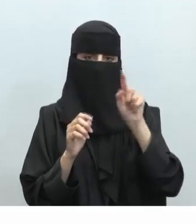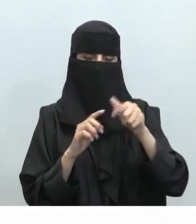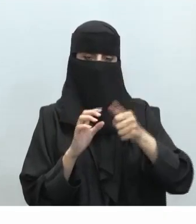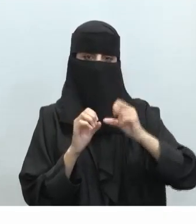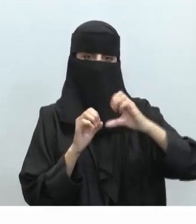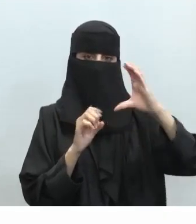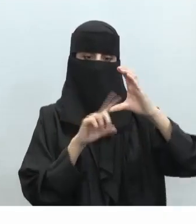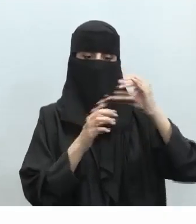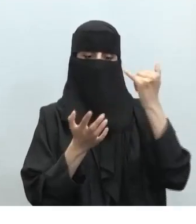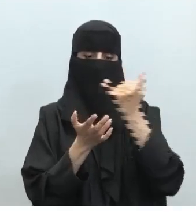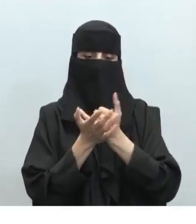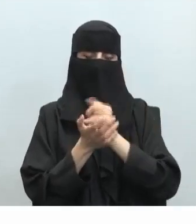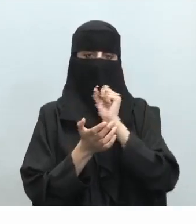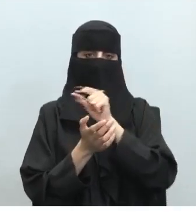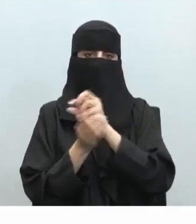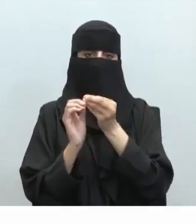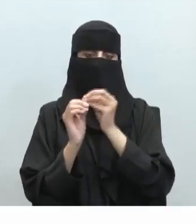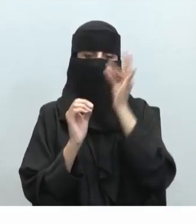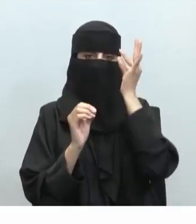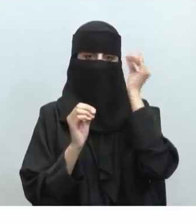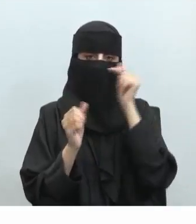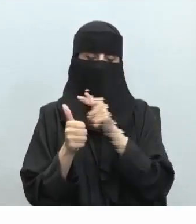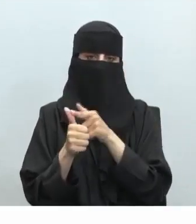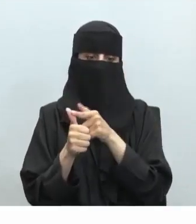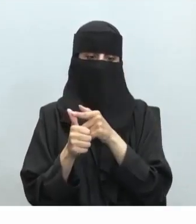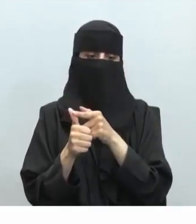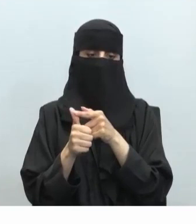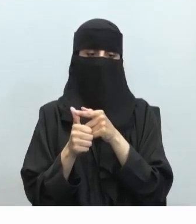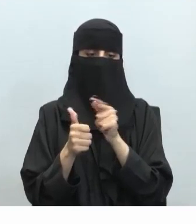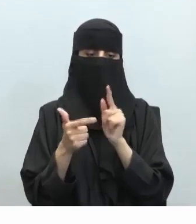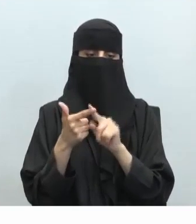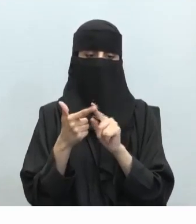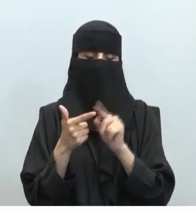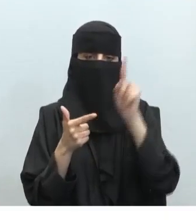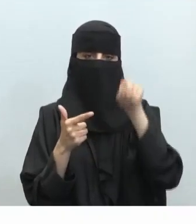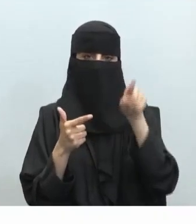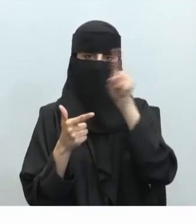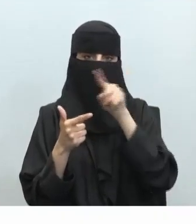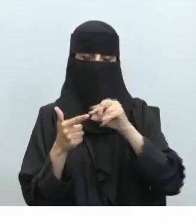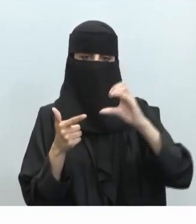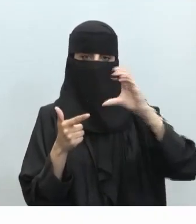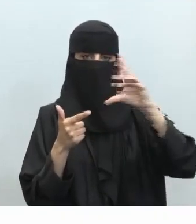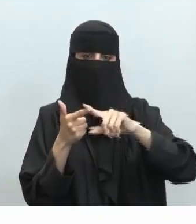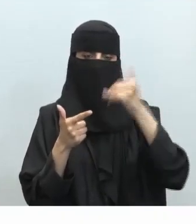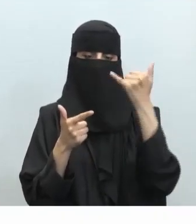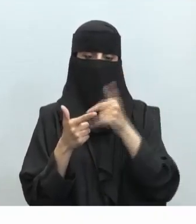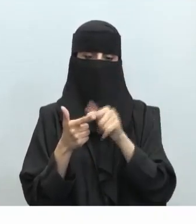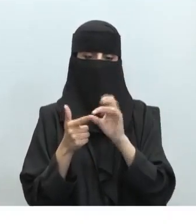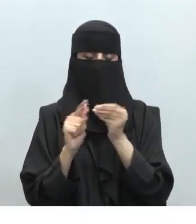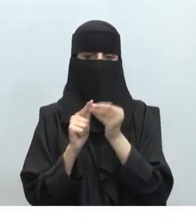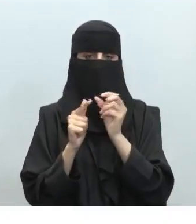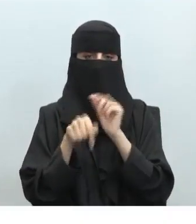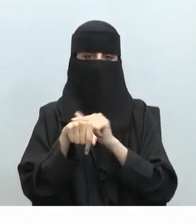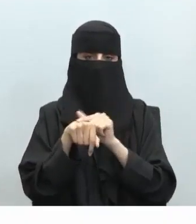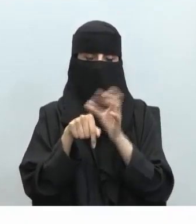الصبغه الغامقه هنا الكلب يظهر باللون الاسود ولكن الحرف بي هنا بي كابيتال هو مسؤول عن درجه غمق